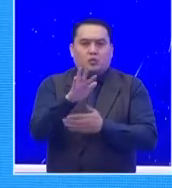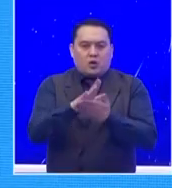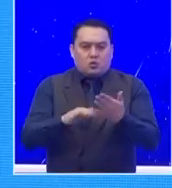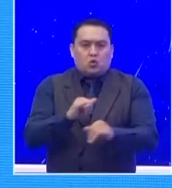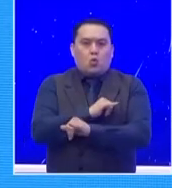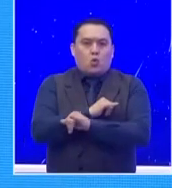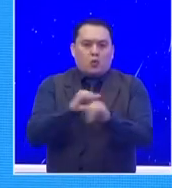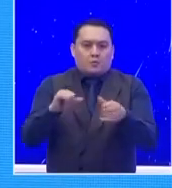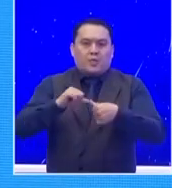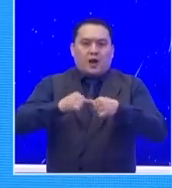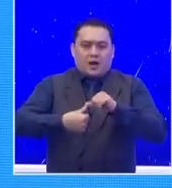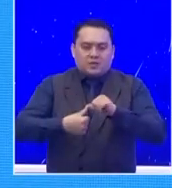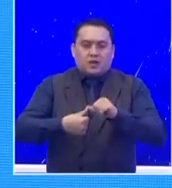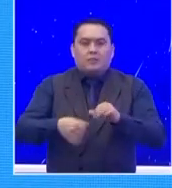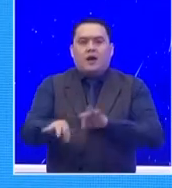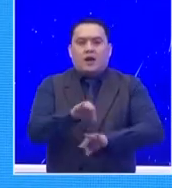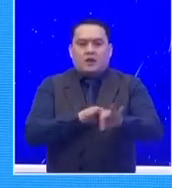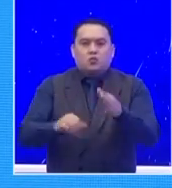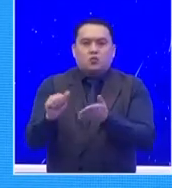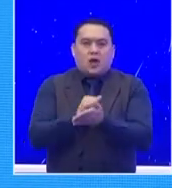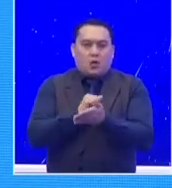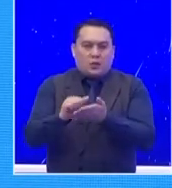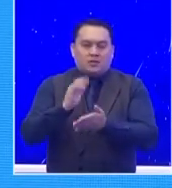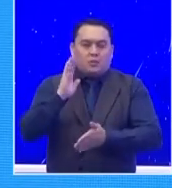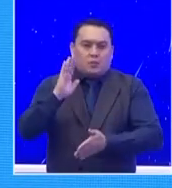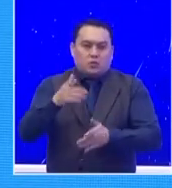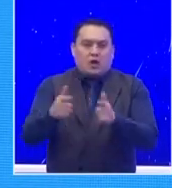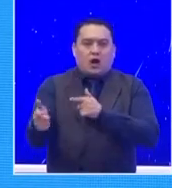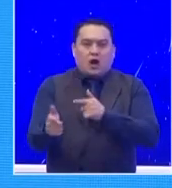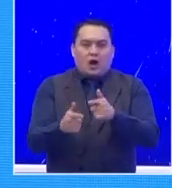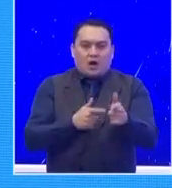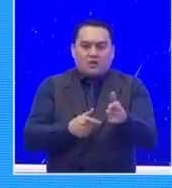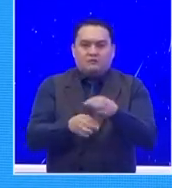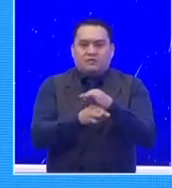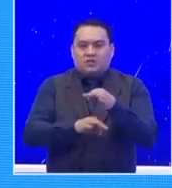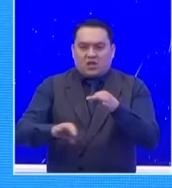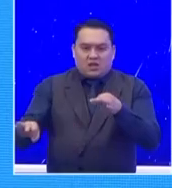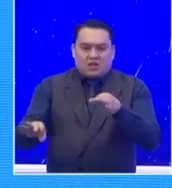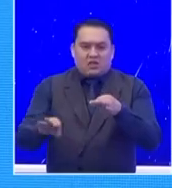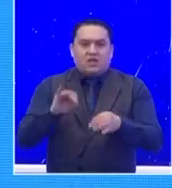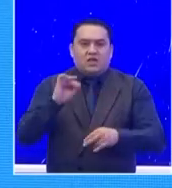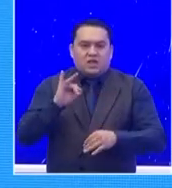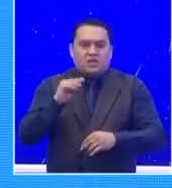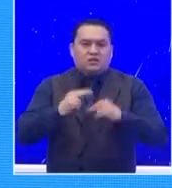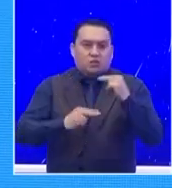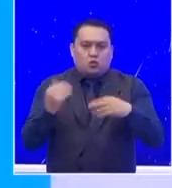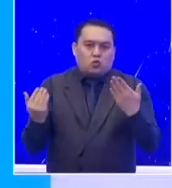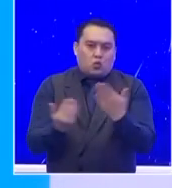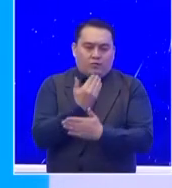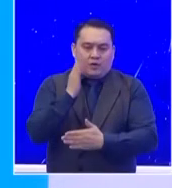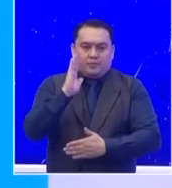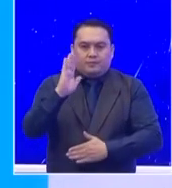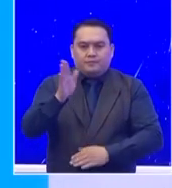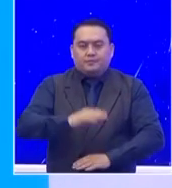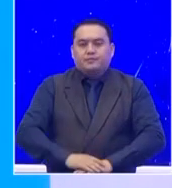мы будем постоянно делать проектно-сметную документацию, готовить инженерные сети и строить новое жилье. Этот